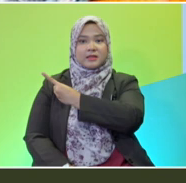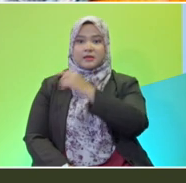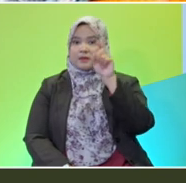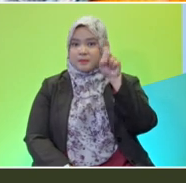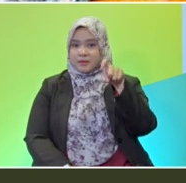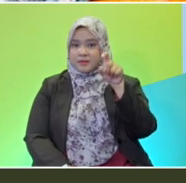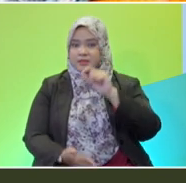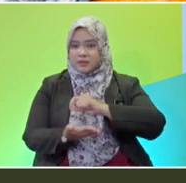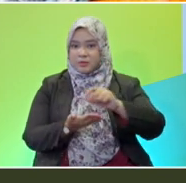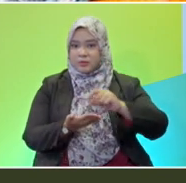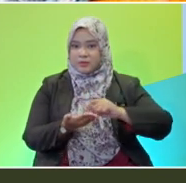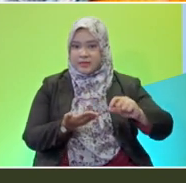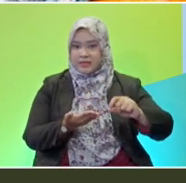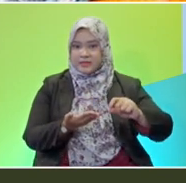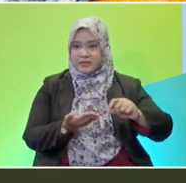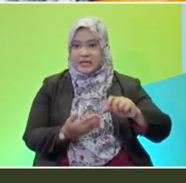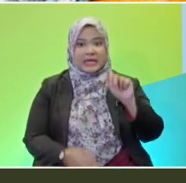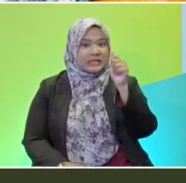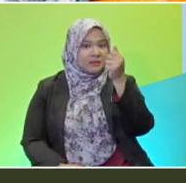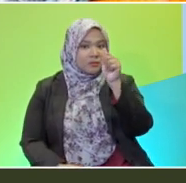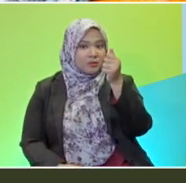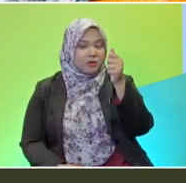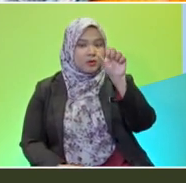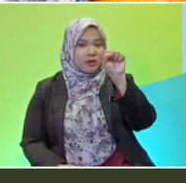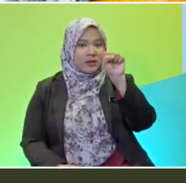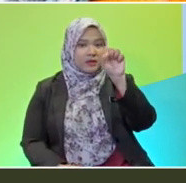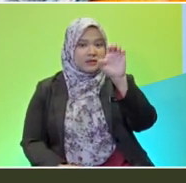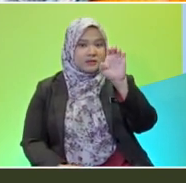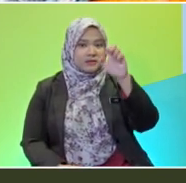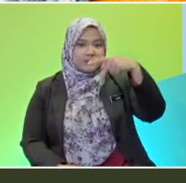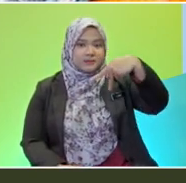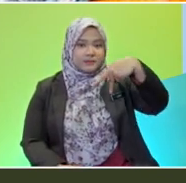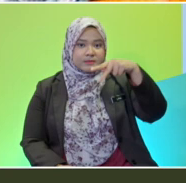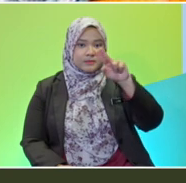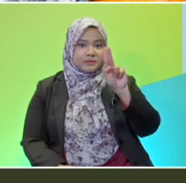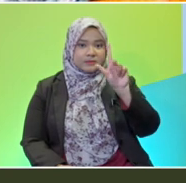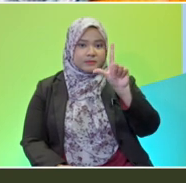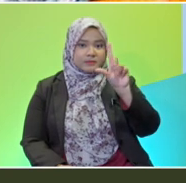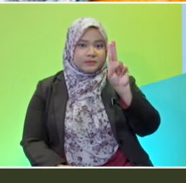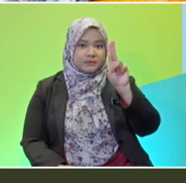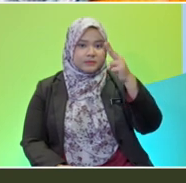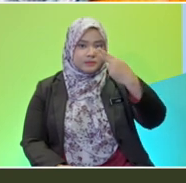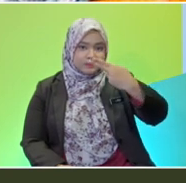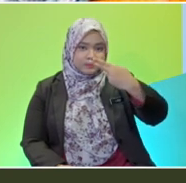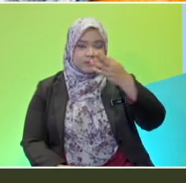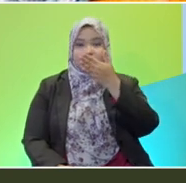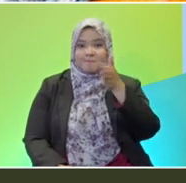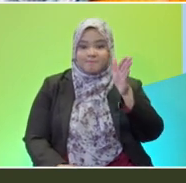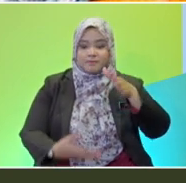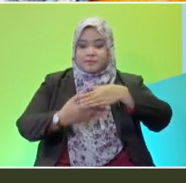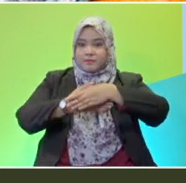mana kali untuk 5 ringgit kita tulis dalam perkataan 5 ringgit lima